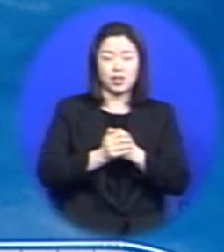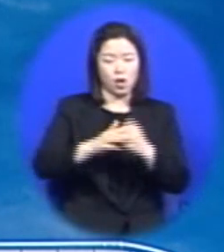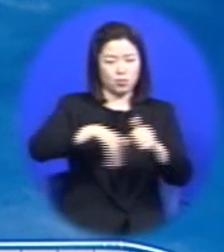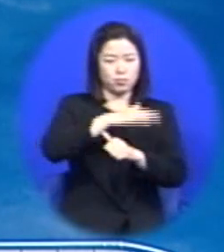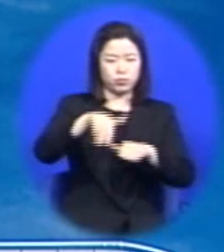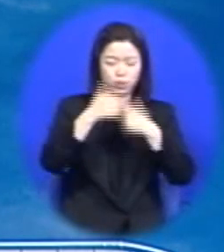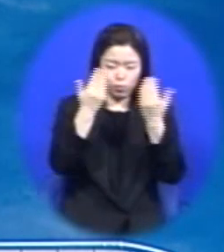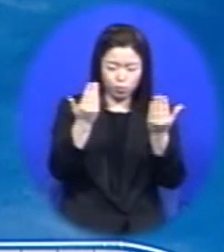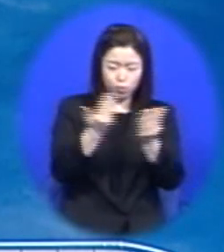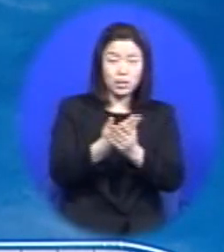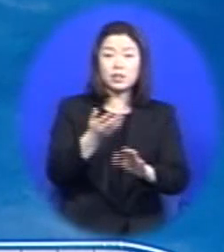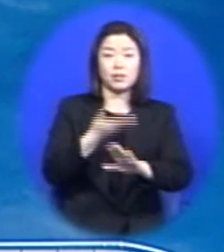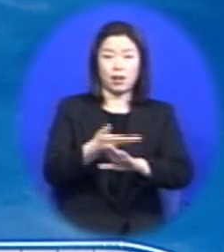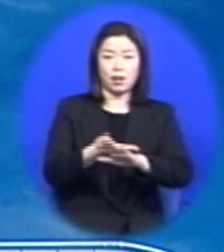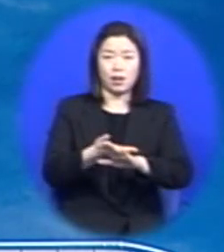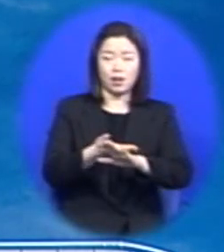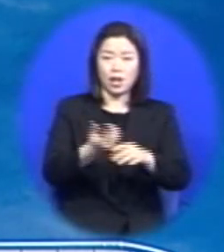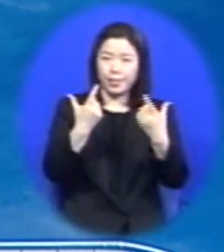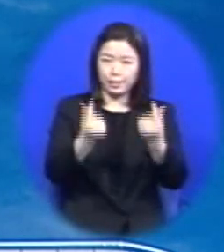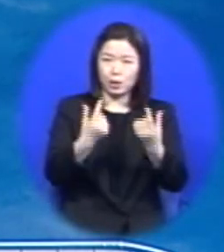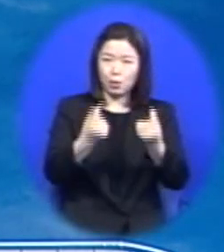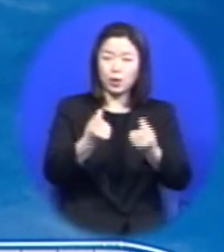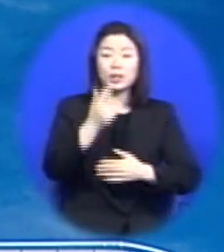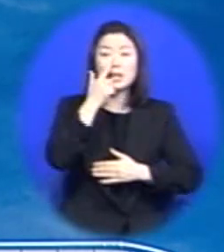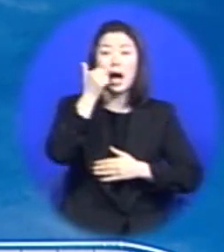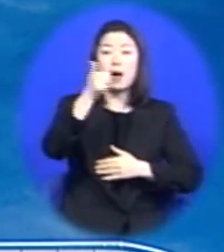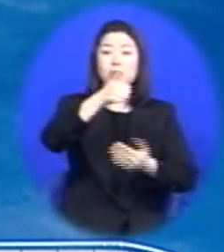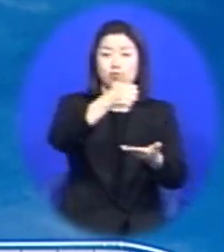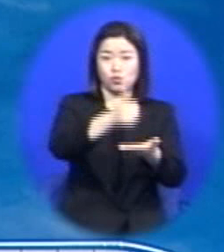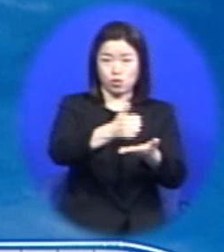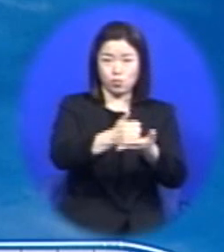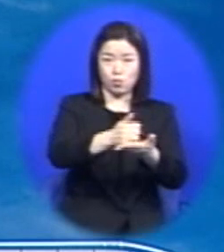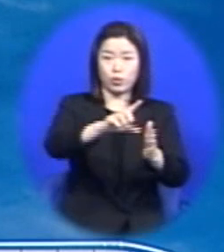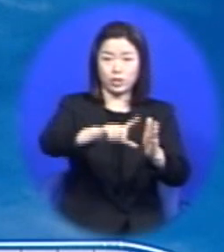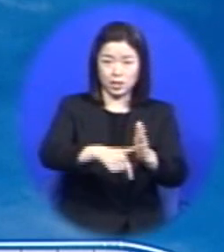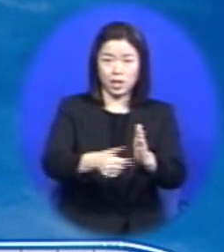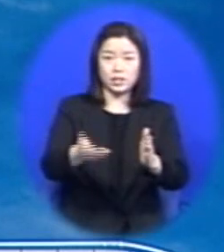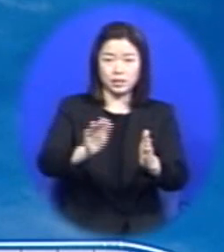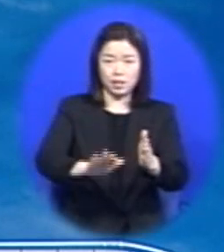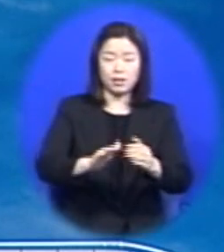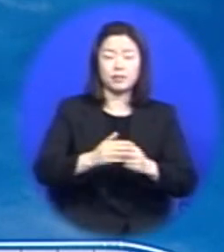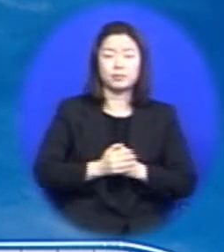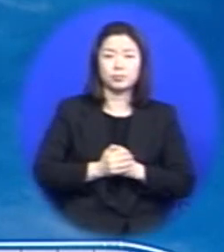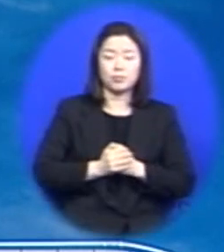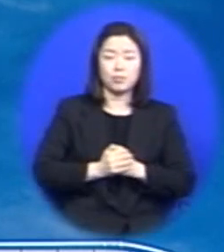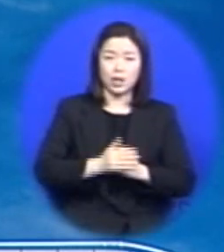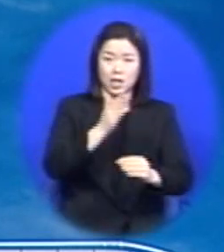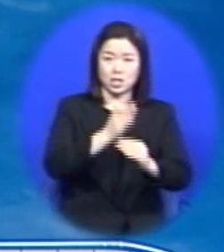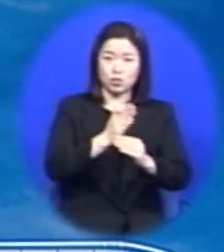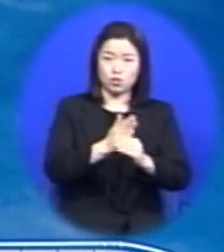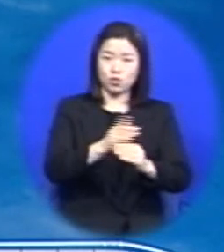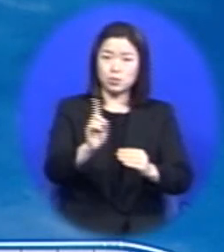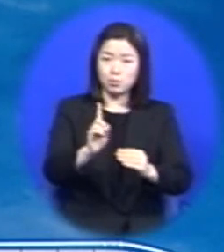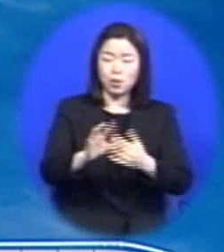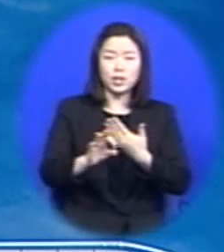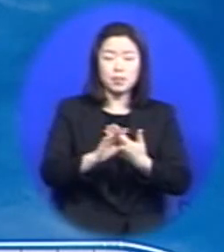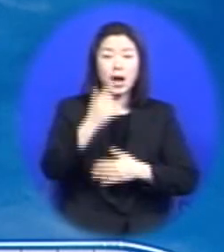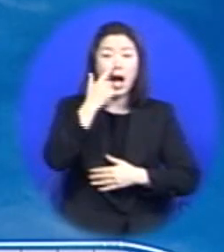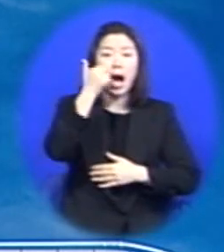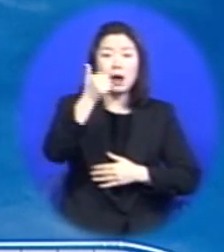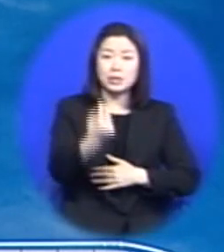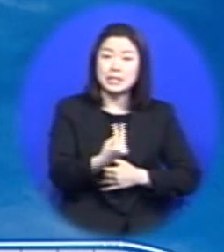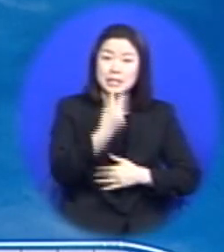분위기가 완전히 다르죠. 똑같은 아버님을 주인공으로 하는 시간인데 핵심은 아버님이